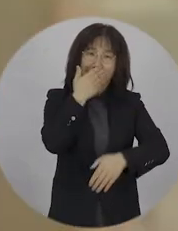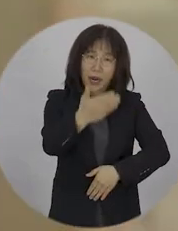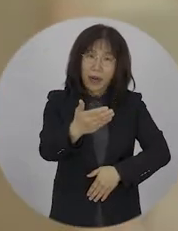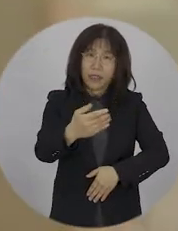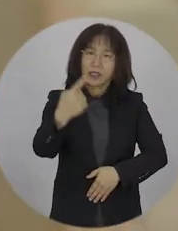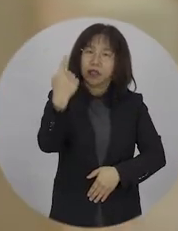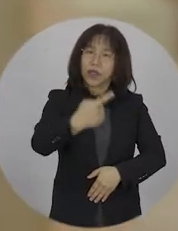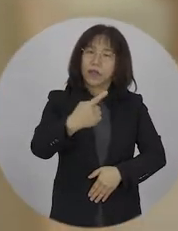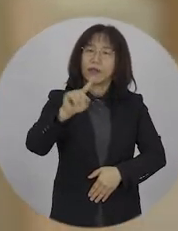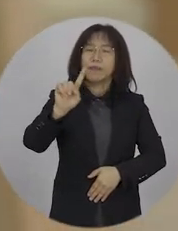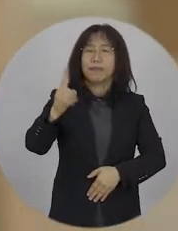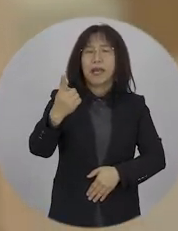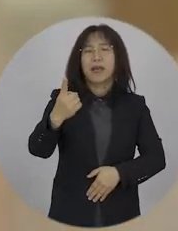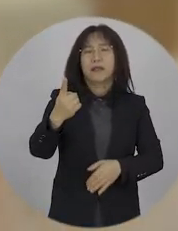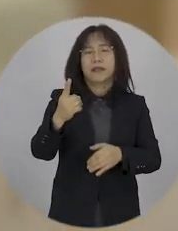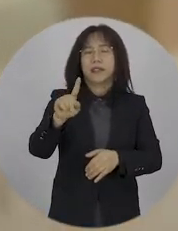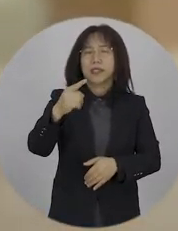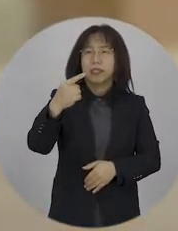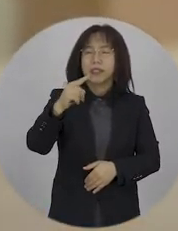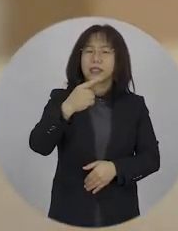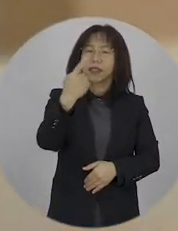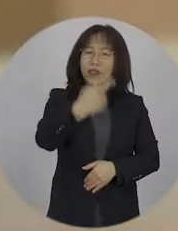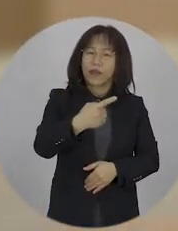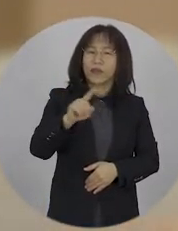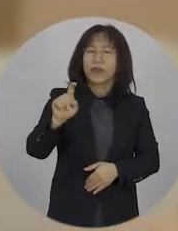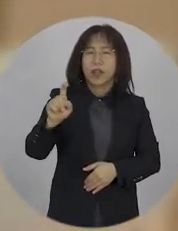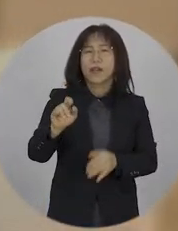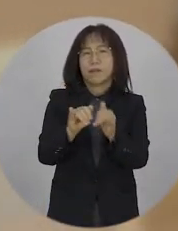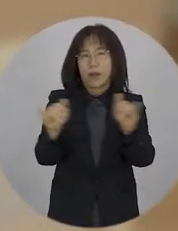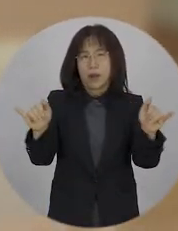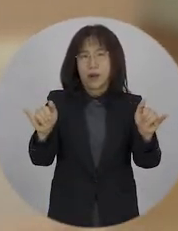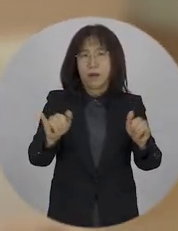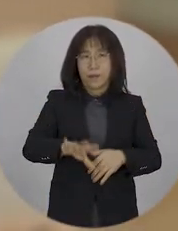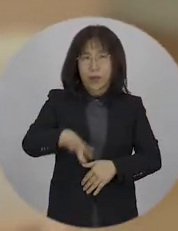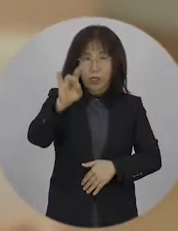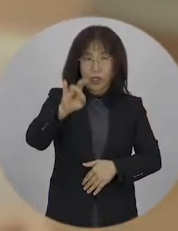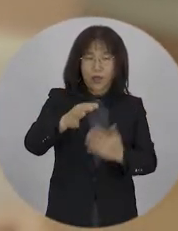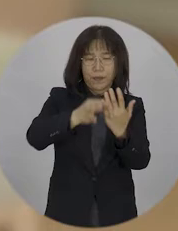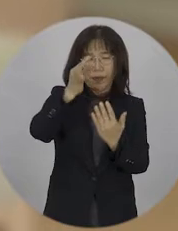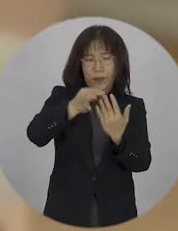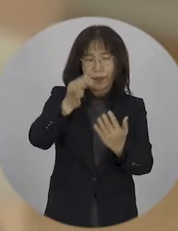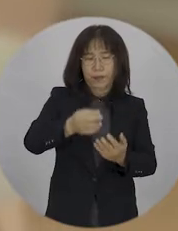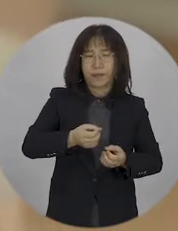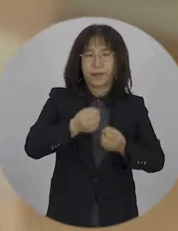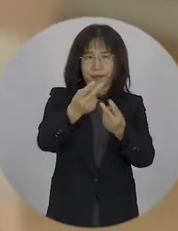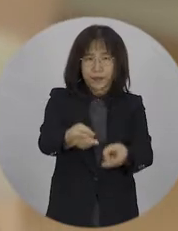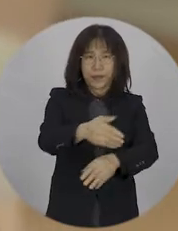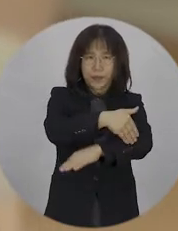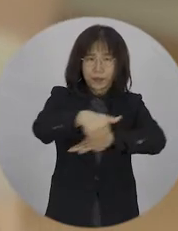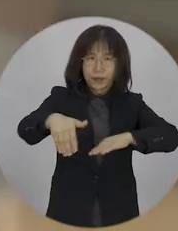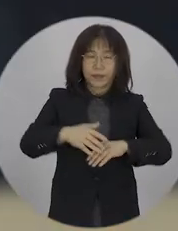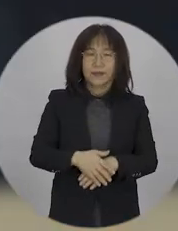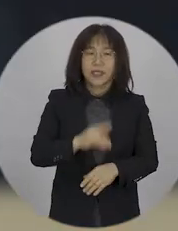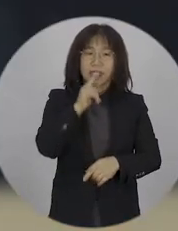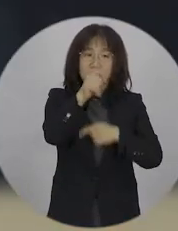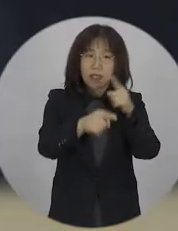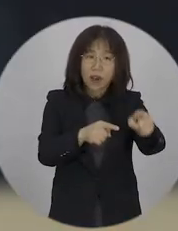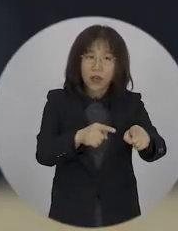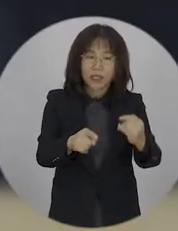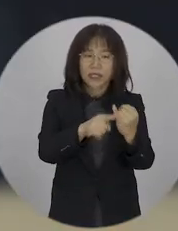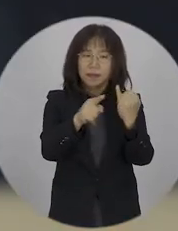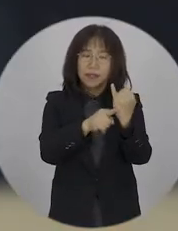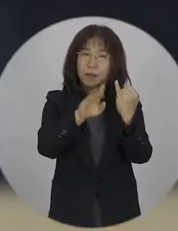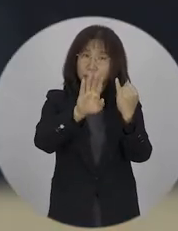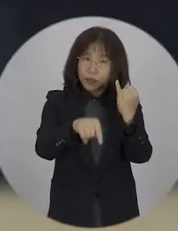가능하며 1,010명을 선착순으로 모집해 연간 48만 원 상당의 친환경 농산물을 지원합니다.